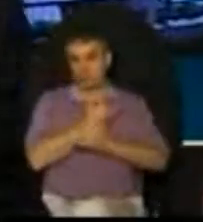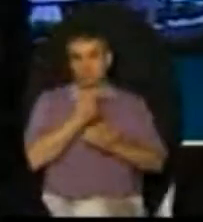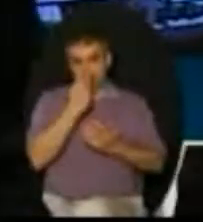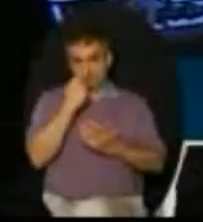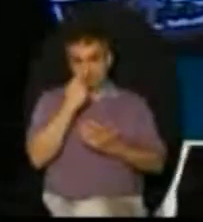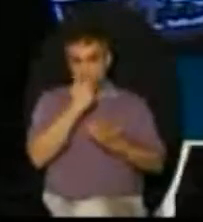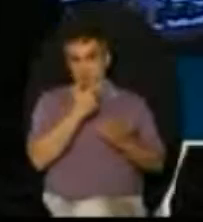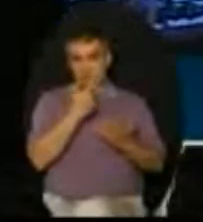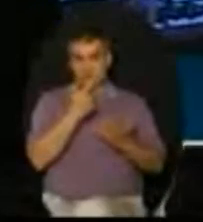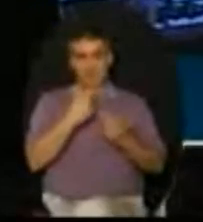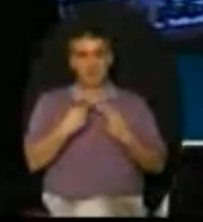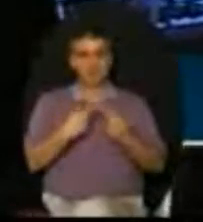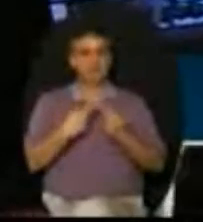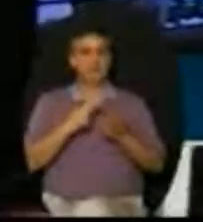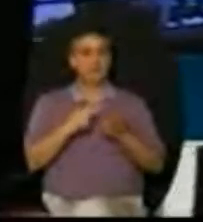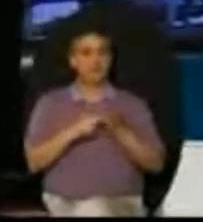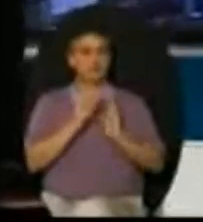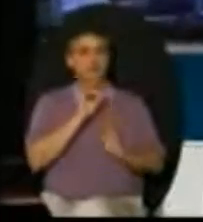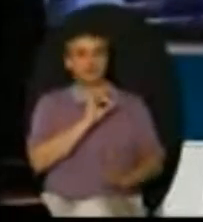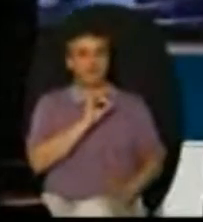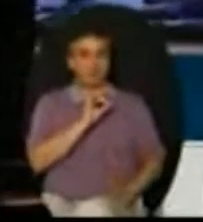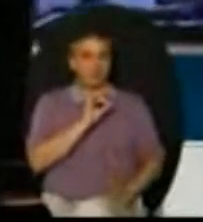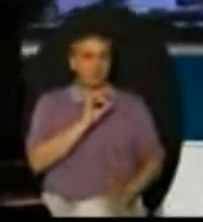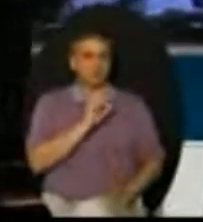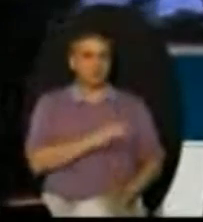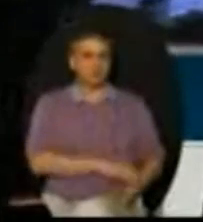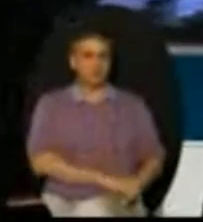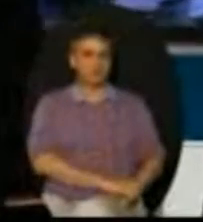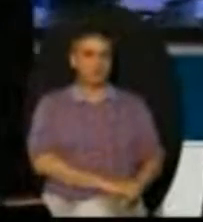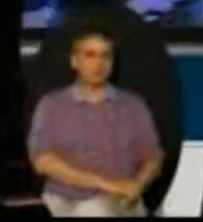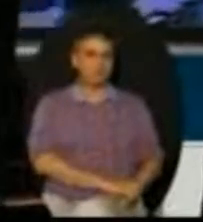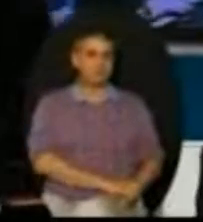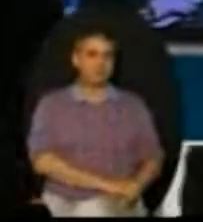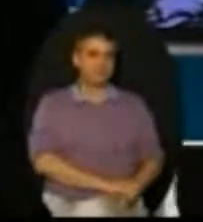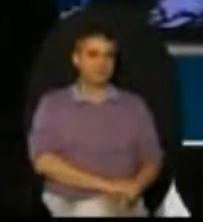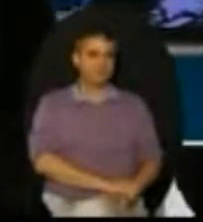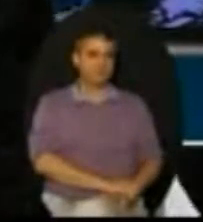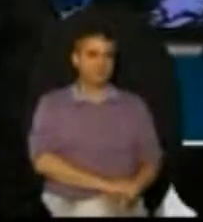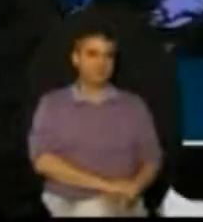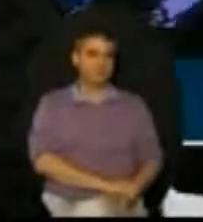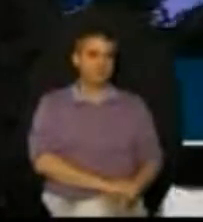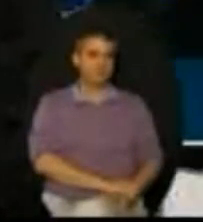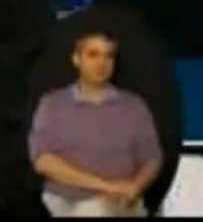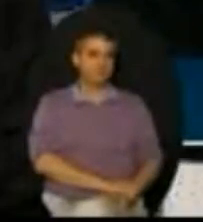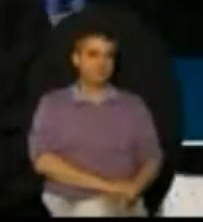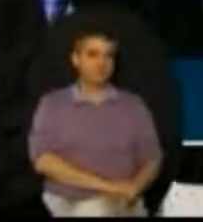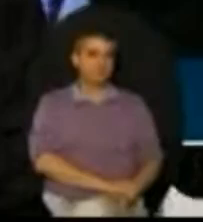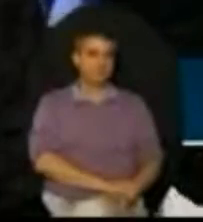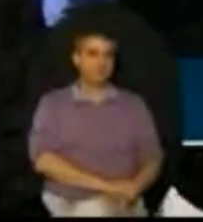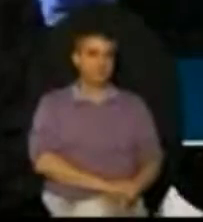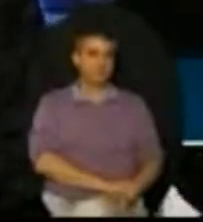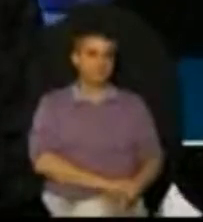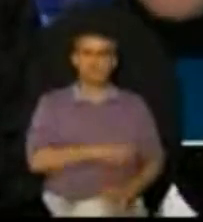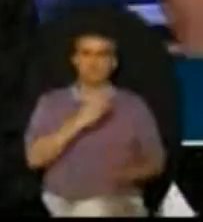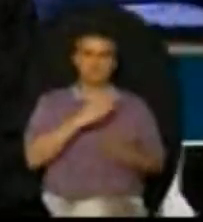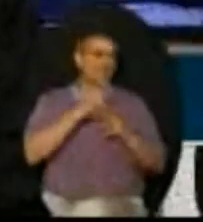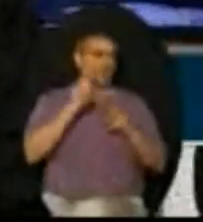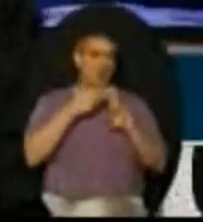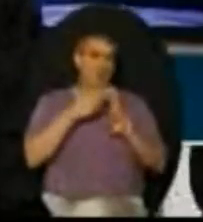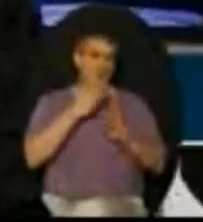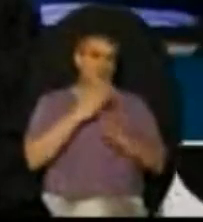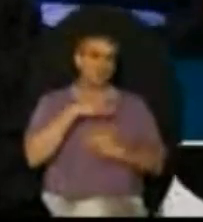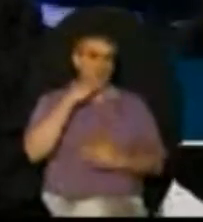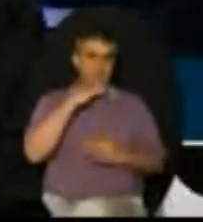מנסה לשווק את התוכנית שלו בטענה מוטעת. יש כבר די רביעייה מבתי קזינו בעולם. אפשר,